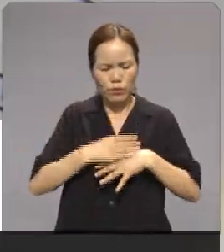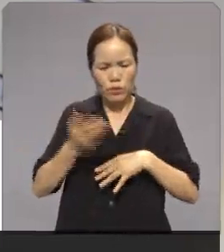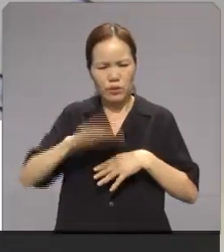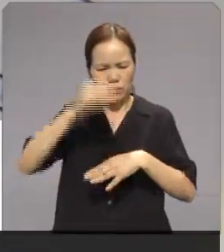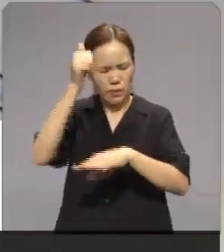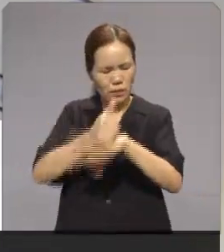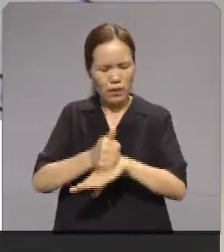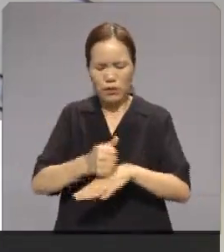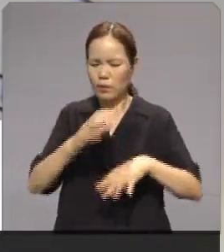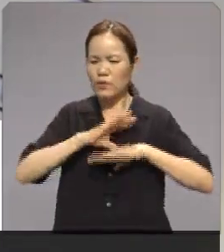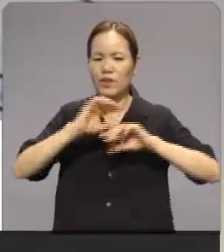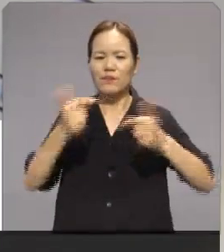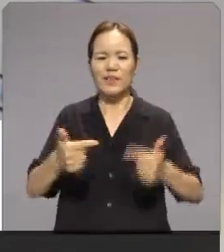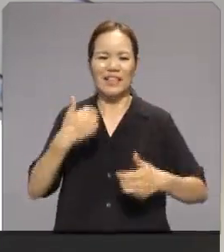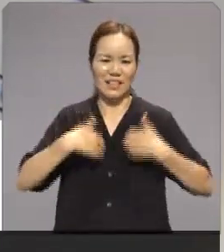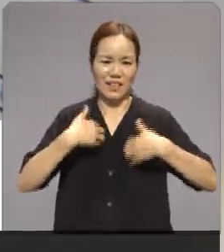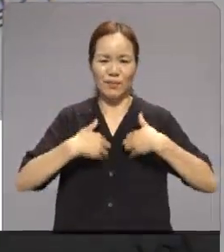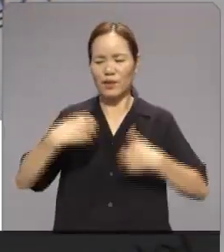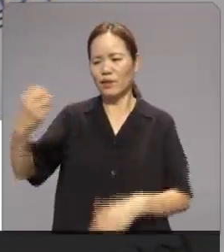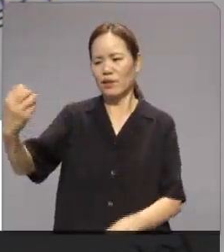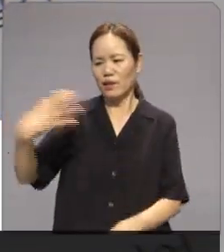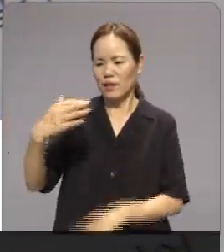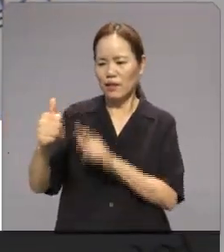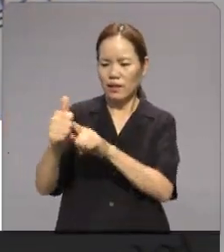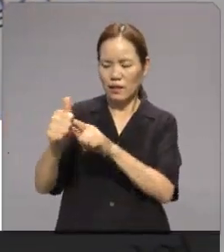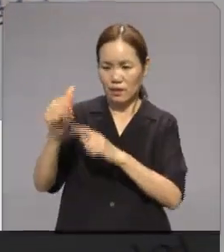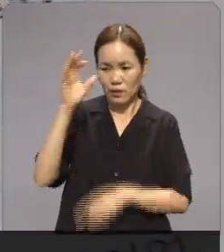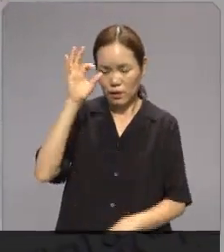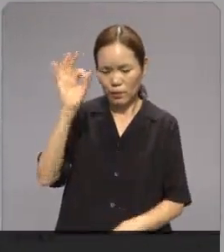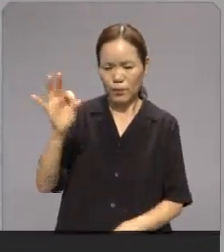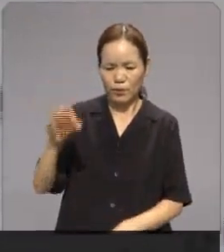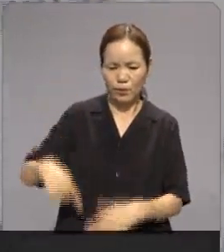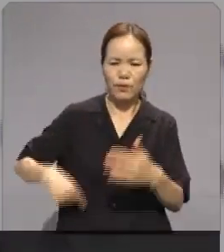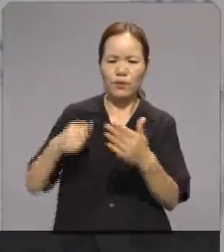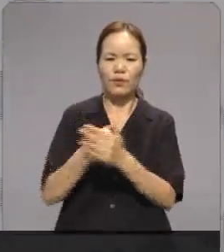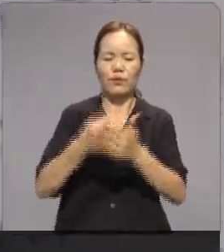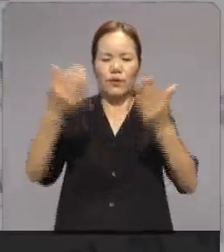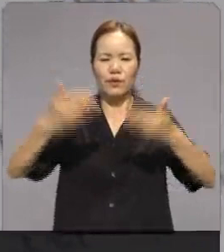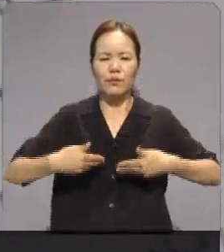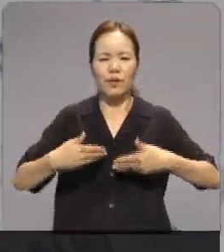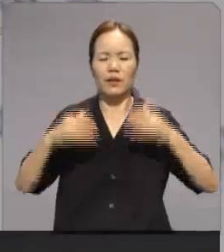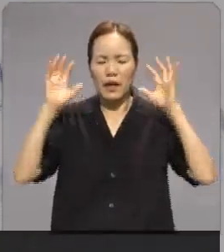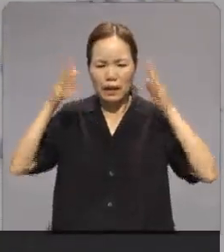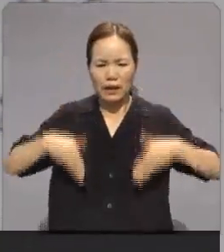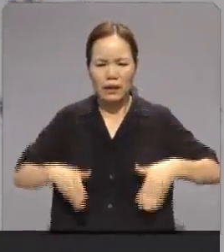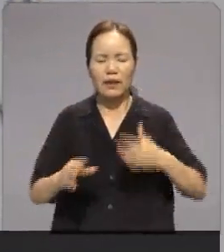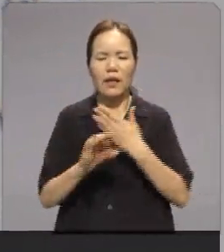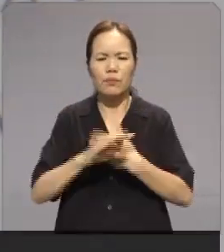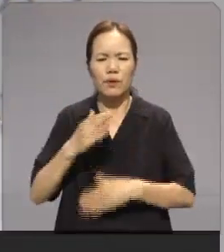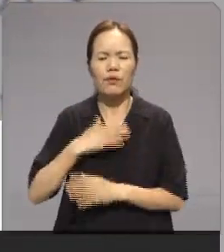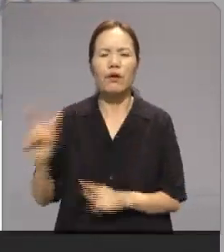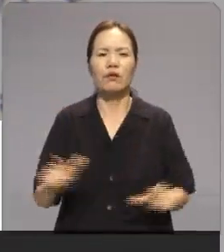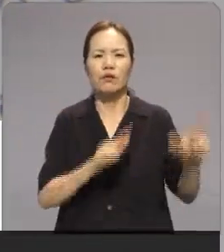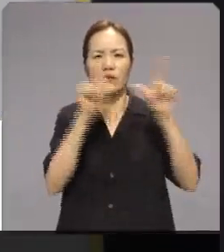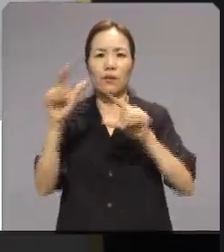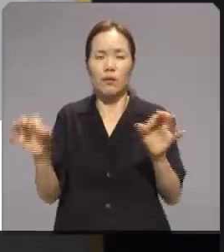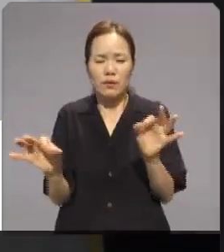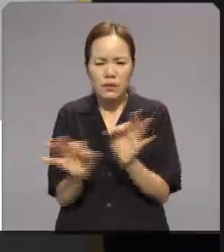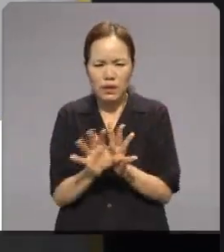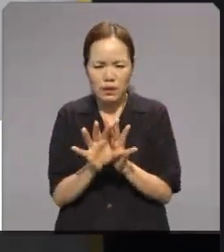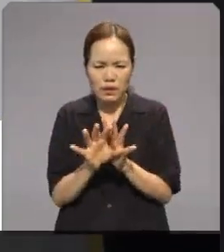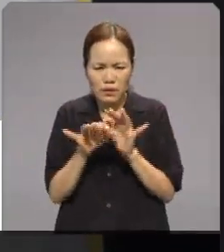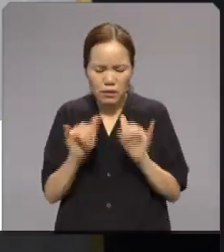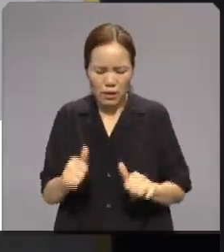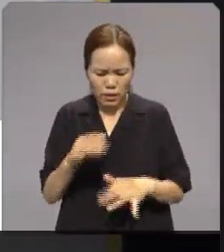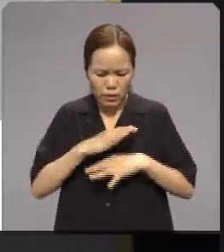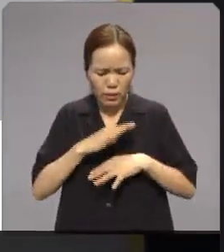라고 천진하게 말하는 아이를 통해 용기를 얻습니다. 아이를 낳으면 내 삶이 사라질까 두렵다는 작가의